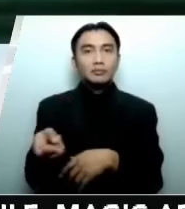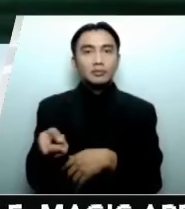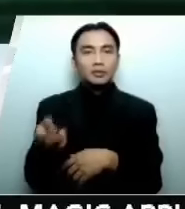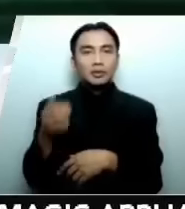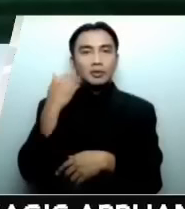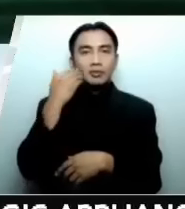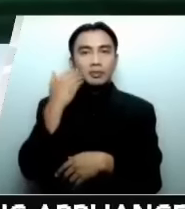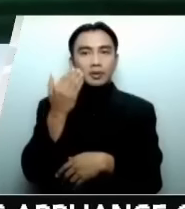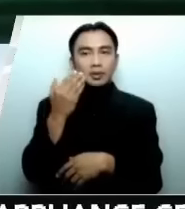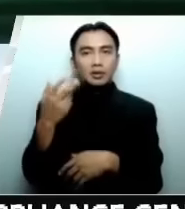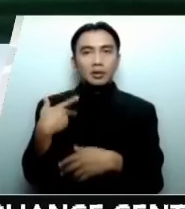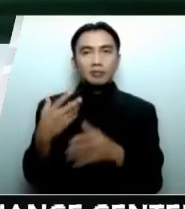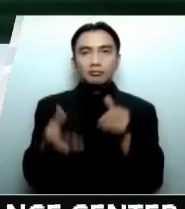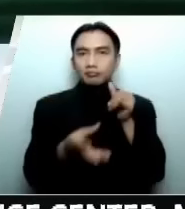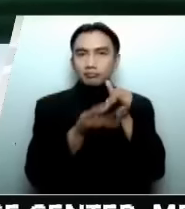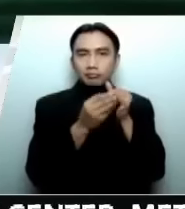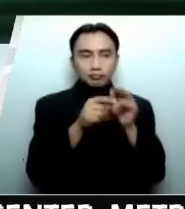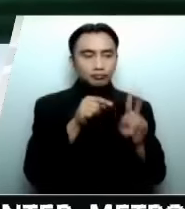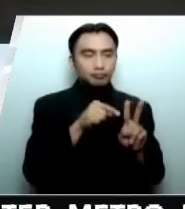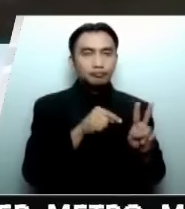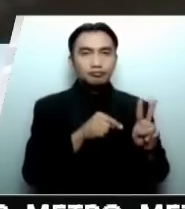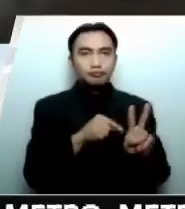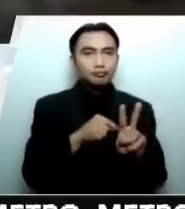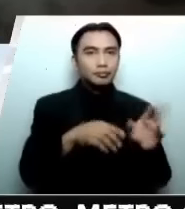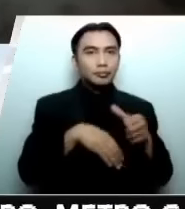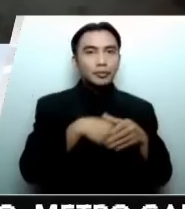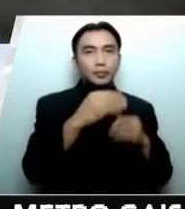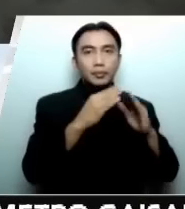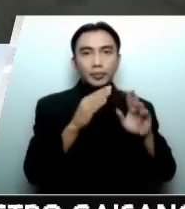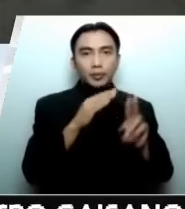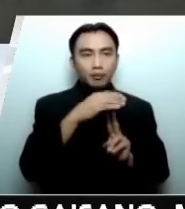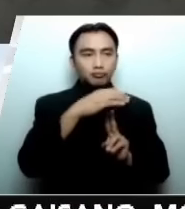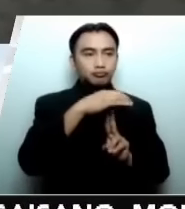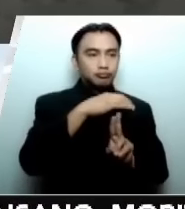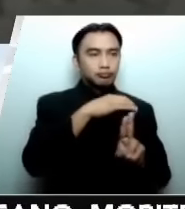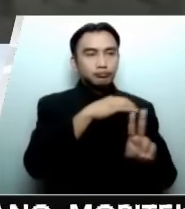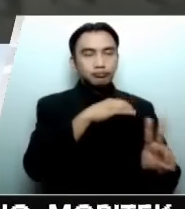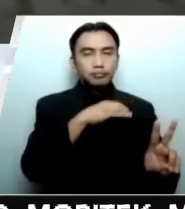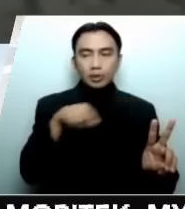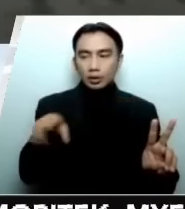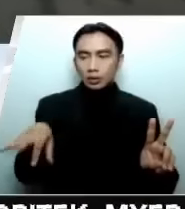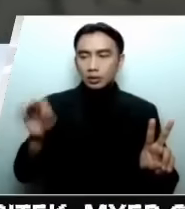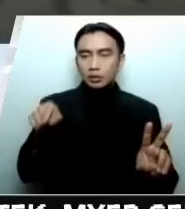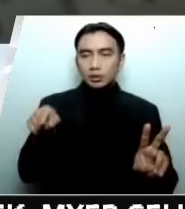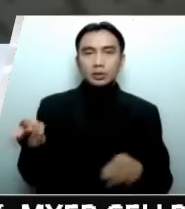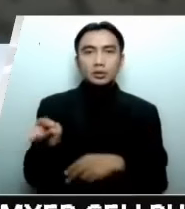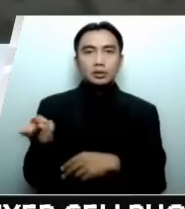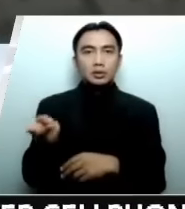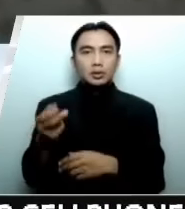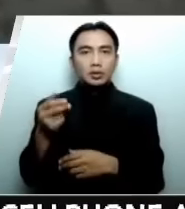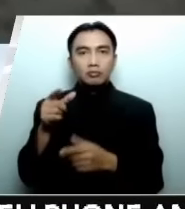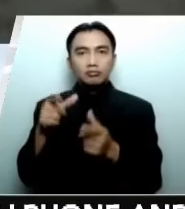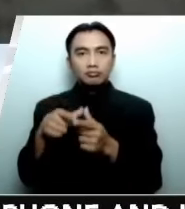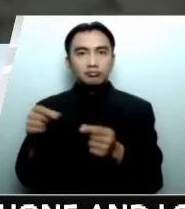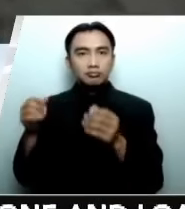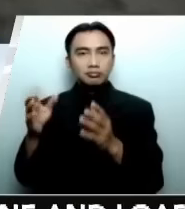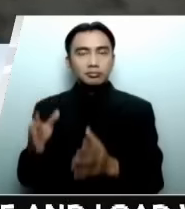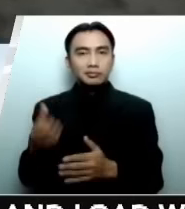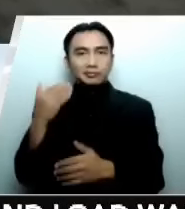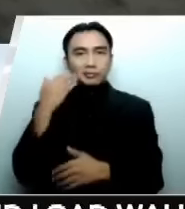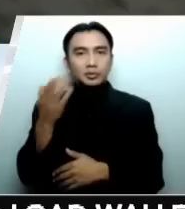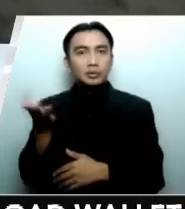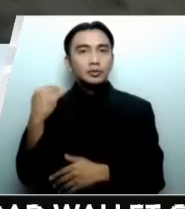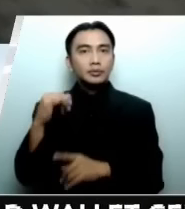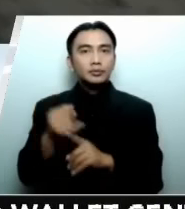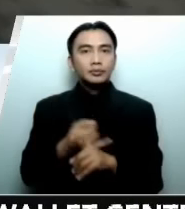CCTV footage na sabay silang lumabas sa bahay kung saan natagpuan ng dugo ang bangkay ng mag-asawang Hapon noong January 16.